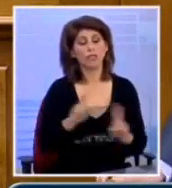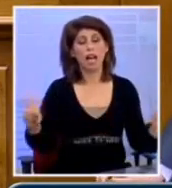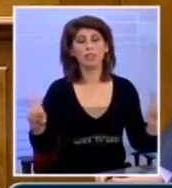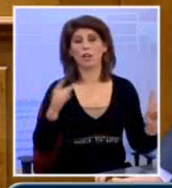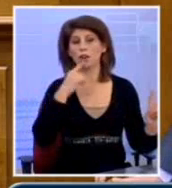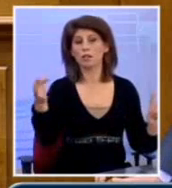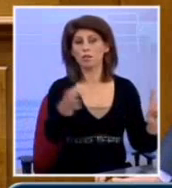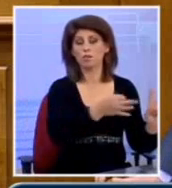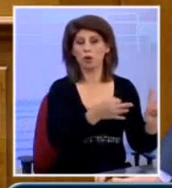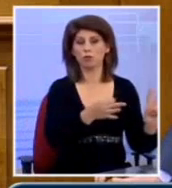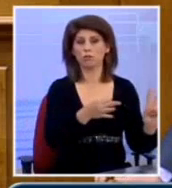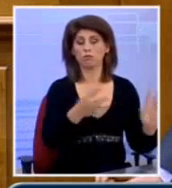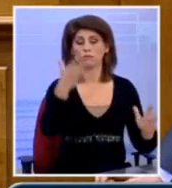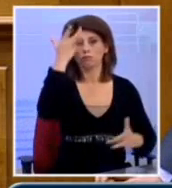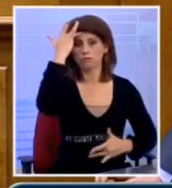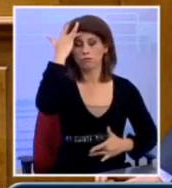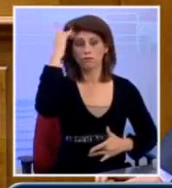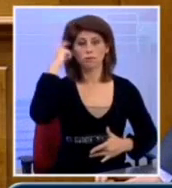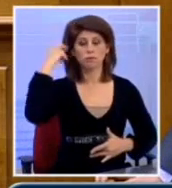Να ξεκαθαρίσω για να το συνειδητοποιήσουν